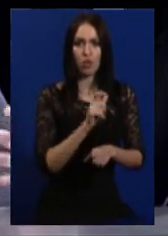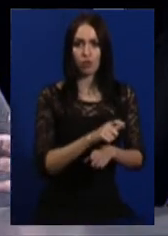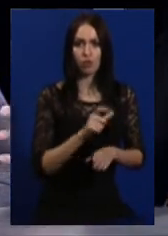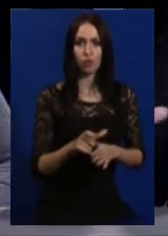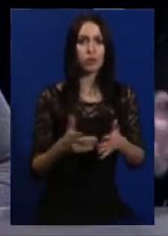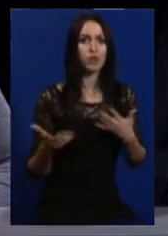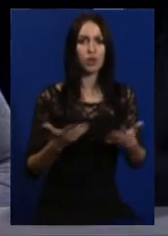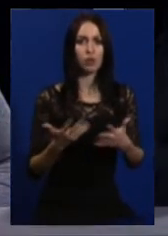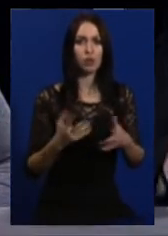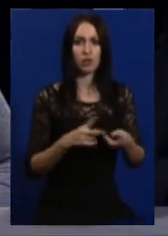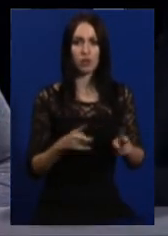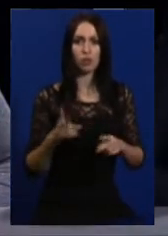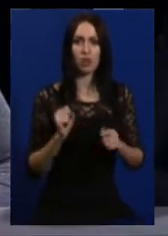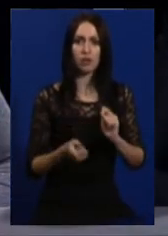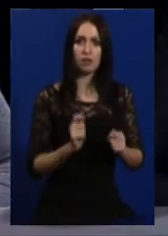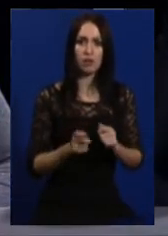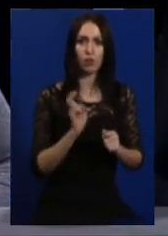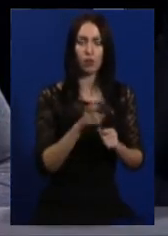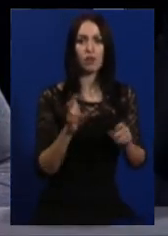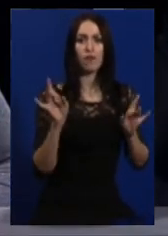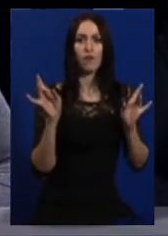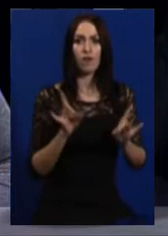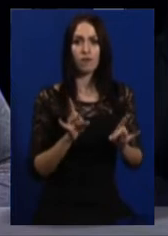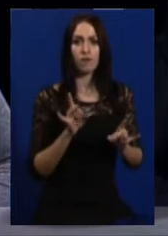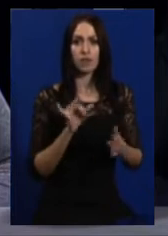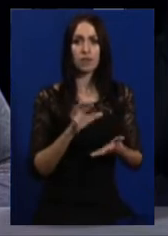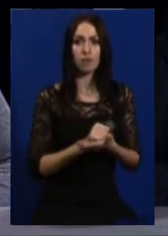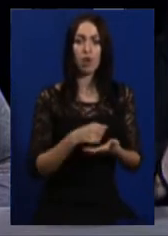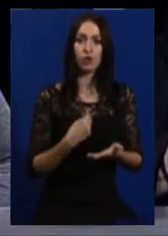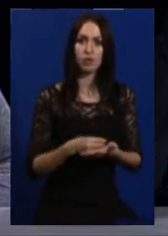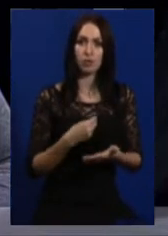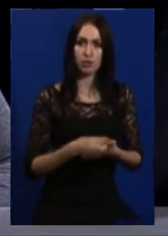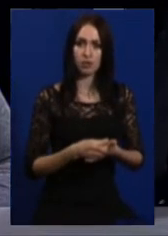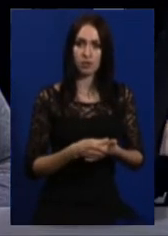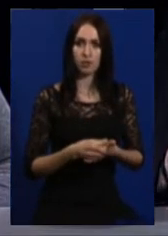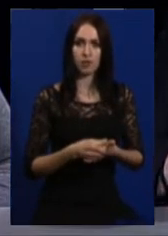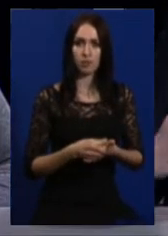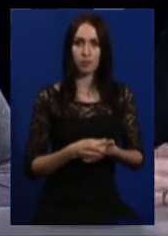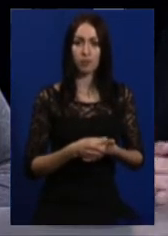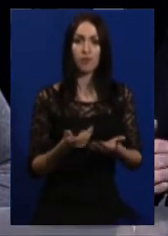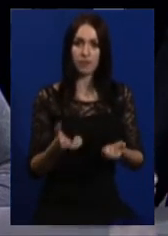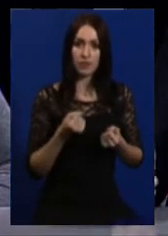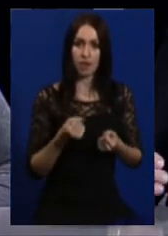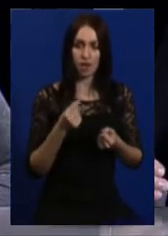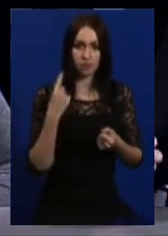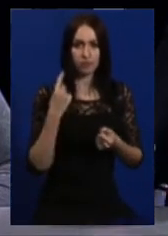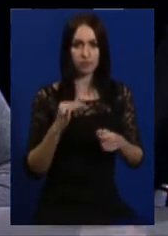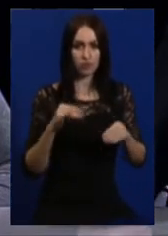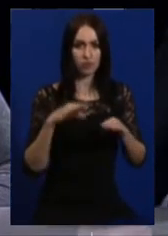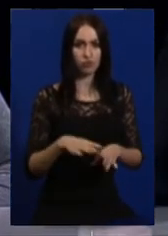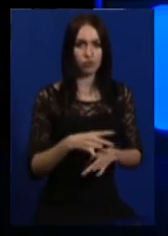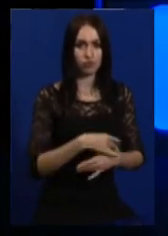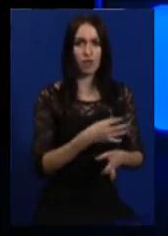танцуют на дискотеку ходят в кафе и заниматься бизнесом вот вот взять и решить а я должен